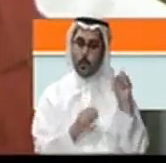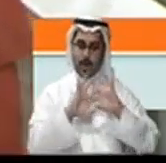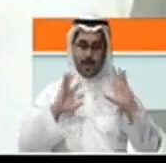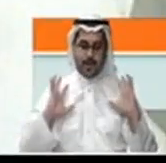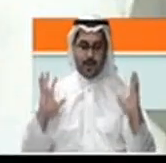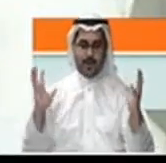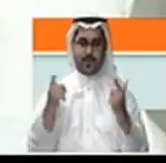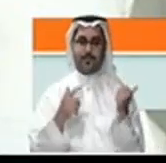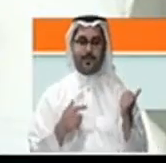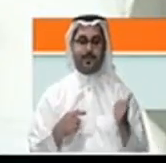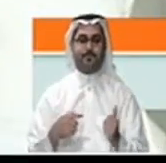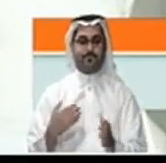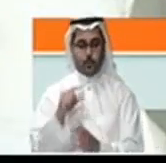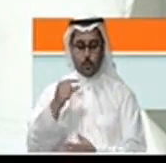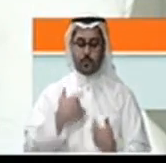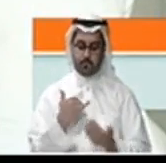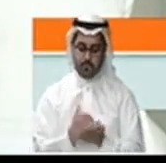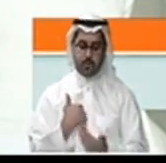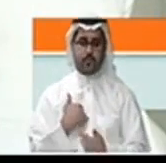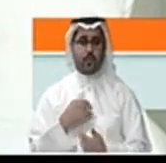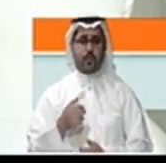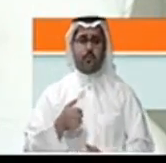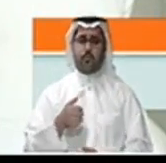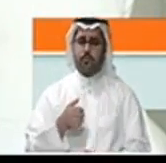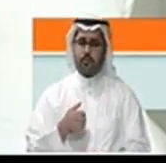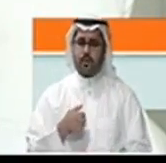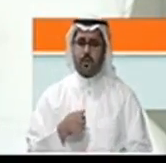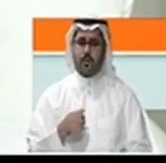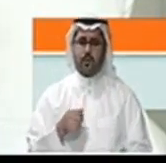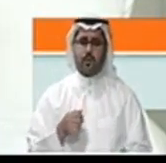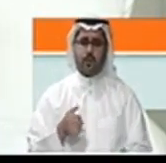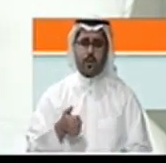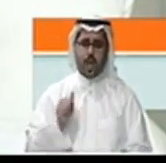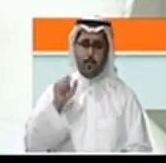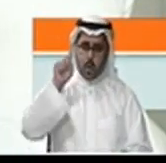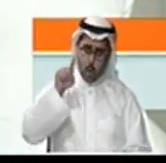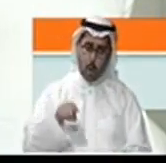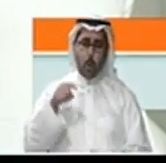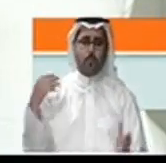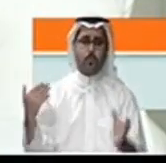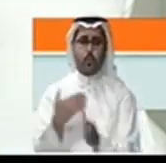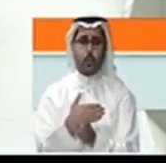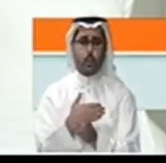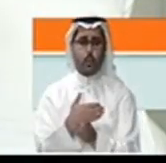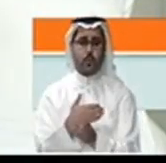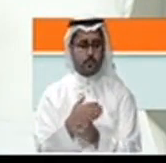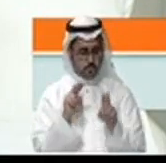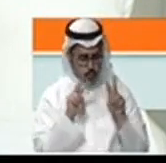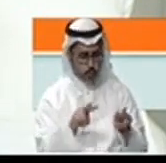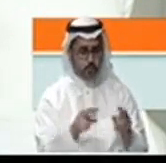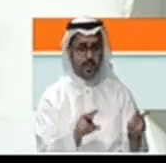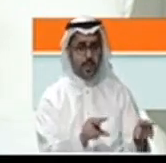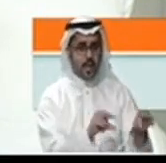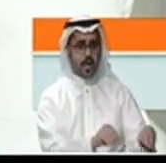فيصل. من وراء يوم قرروا مع أن ينتقل المريض